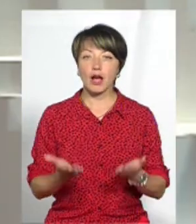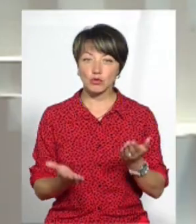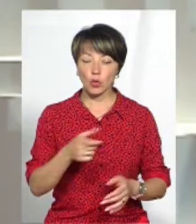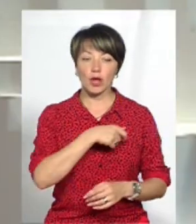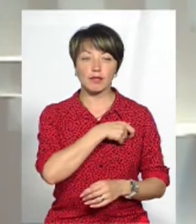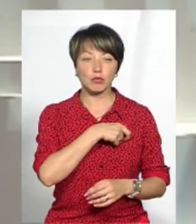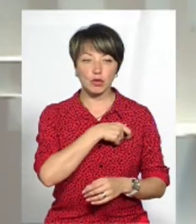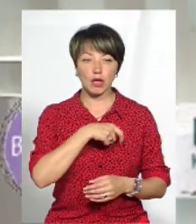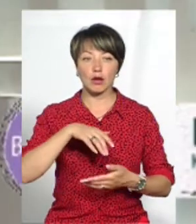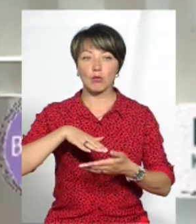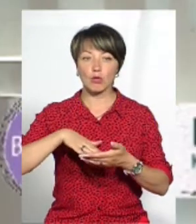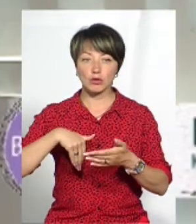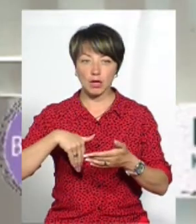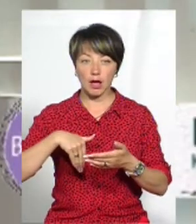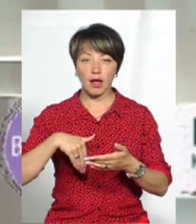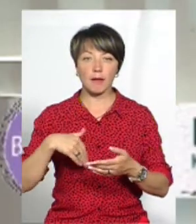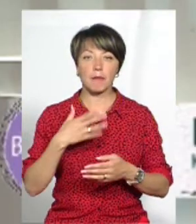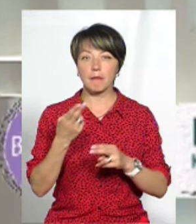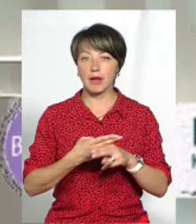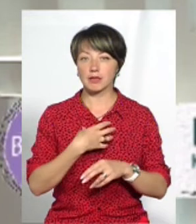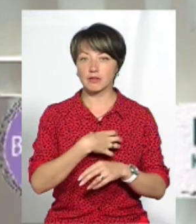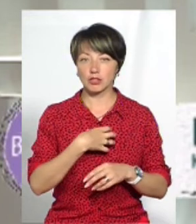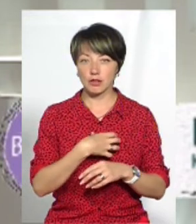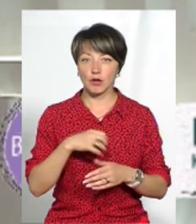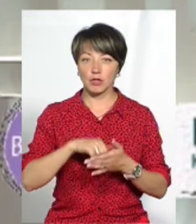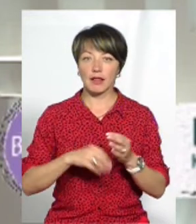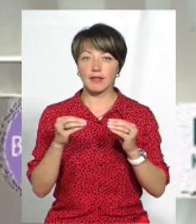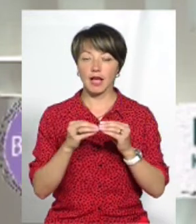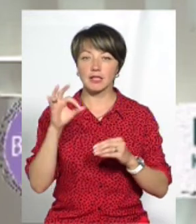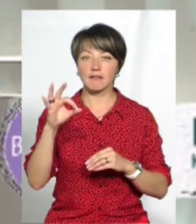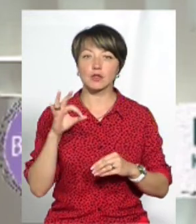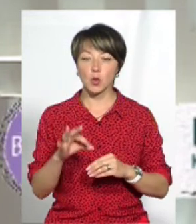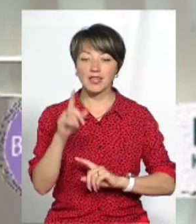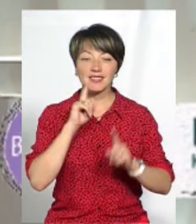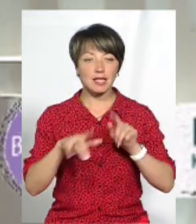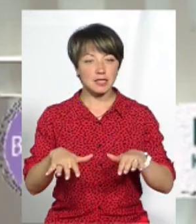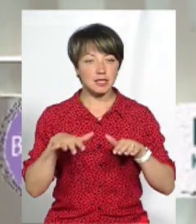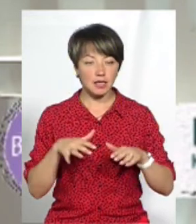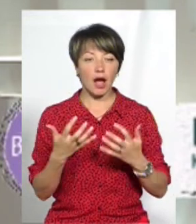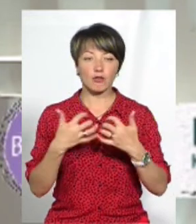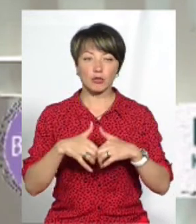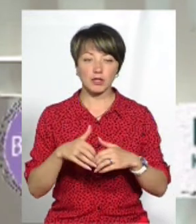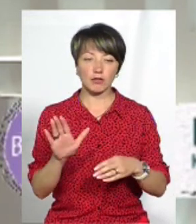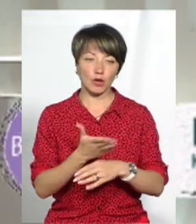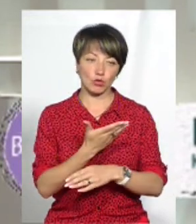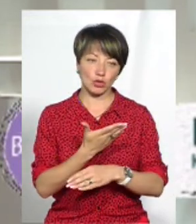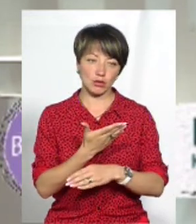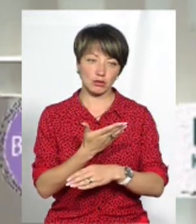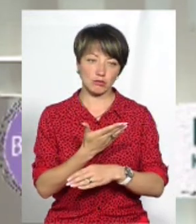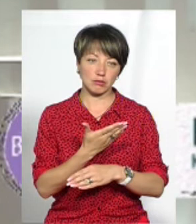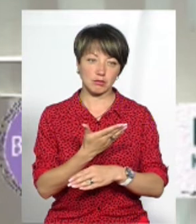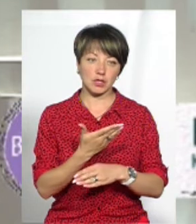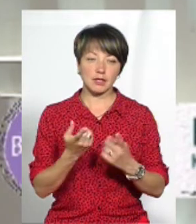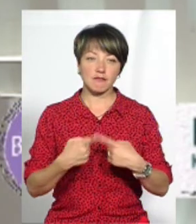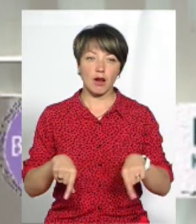депутат пропускає з неповажних причин 10% часу пленарних засідань, він автоматично виключається